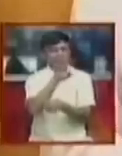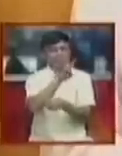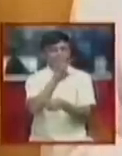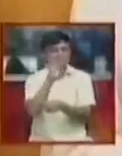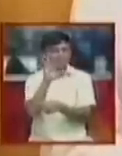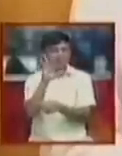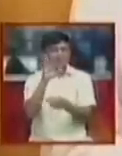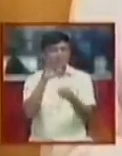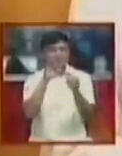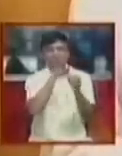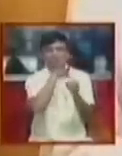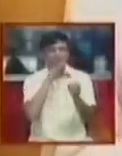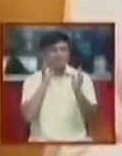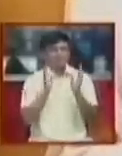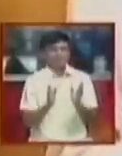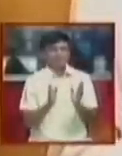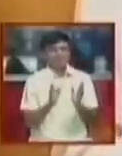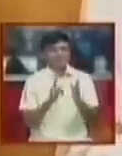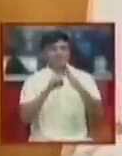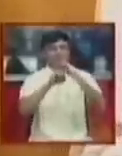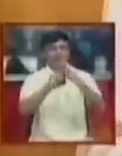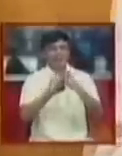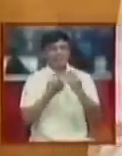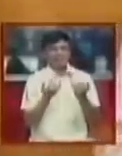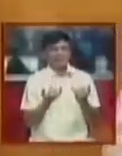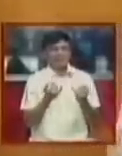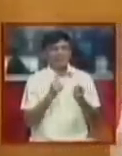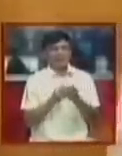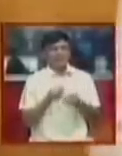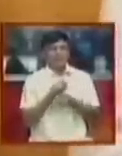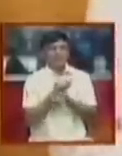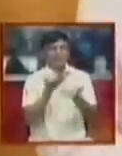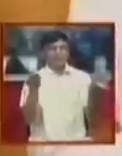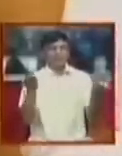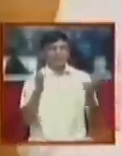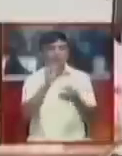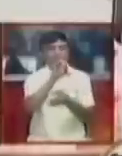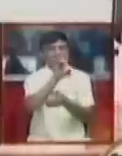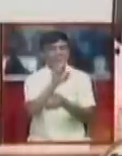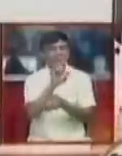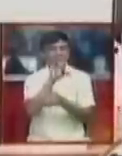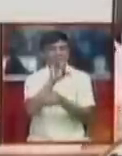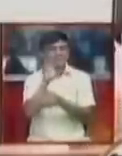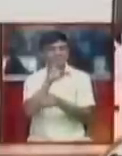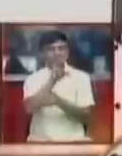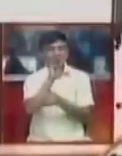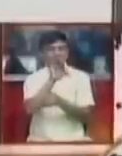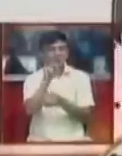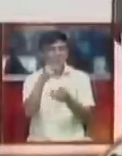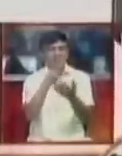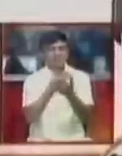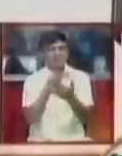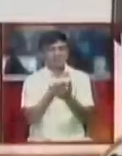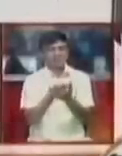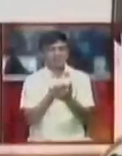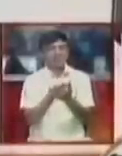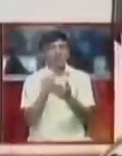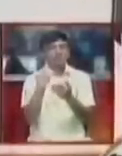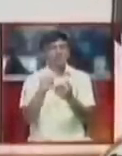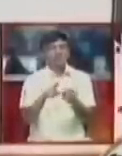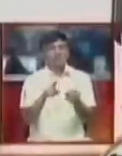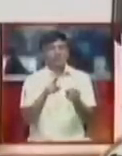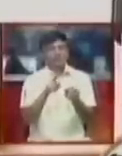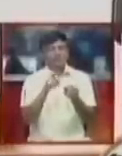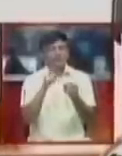145,121 na magsasaka. Simula pa lang po yan, nakalaan na ang 183 million pesos para sa mga